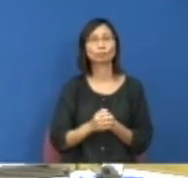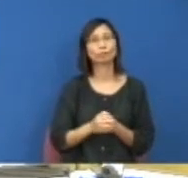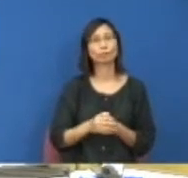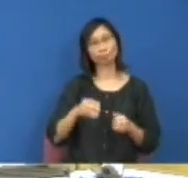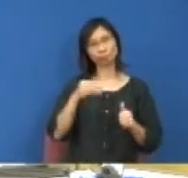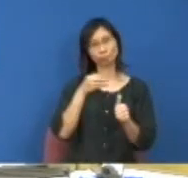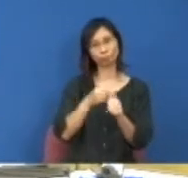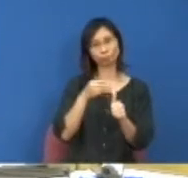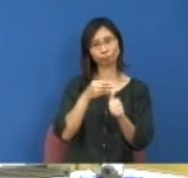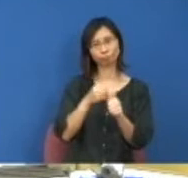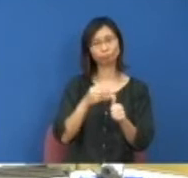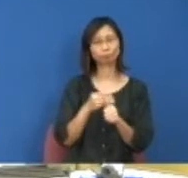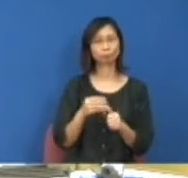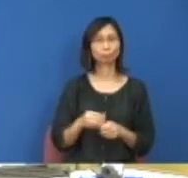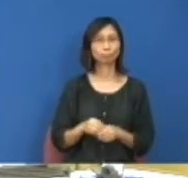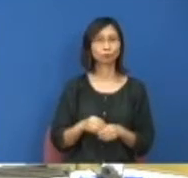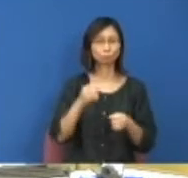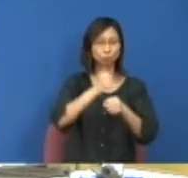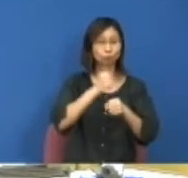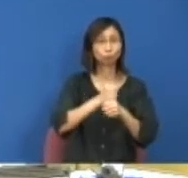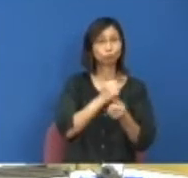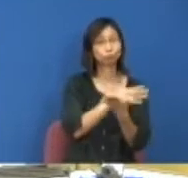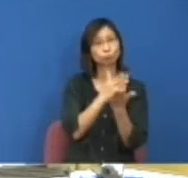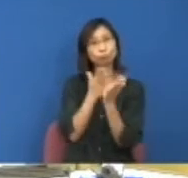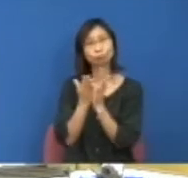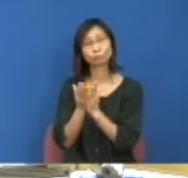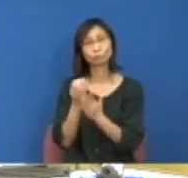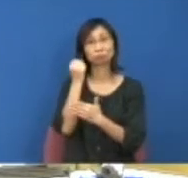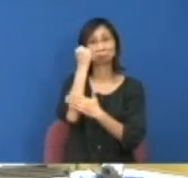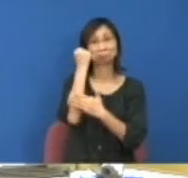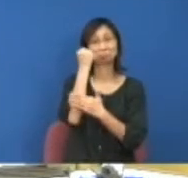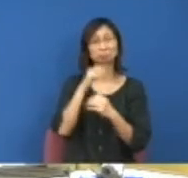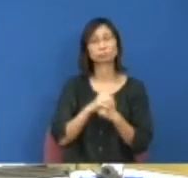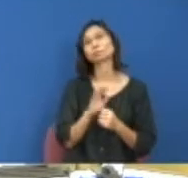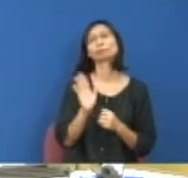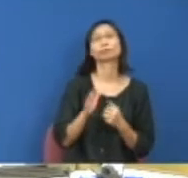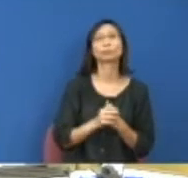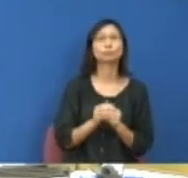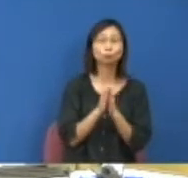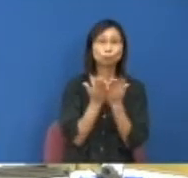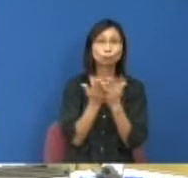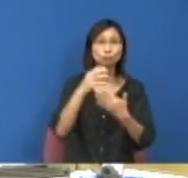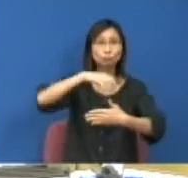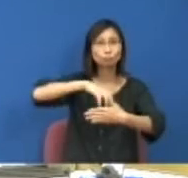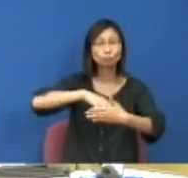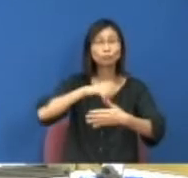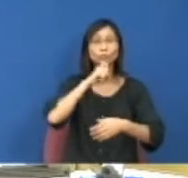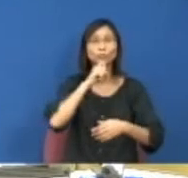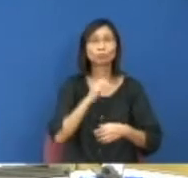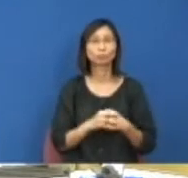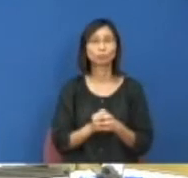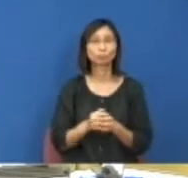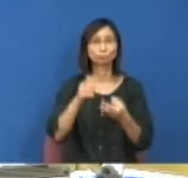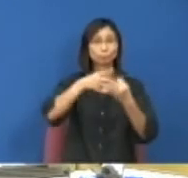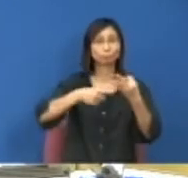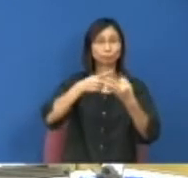經有啦，或者係阿 Chiquella 都有一本叫做即係Guerrilla Warfare 裏